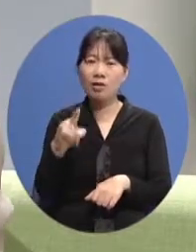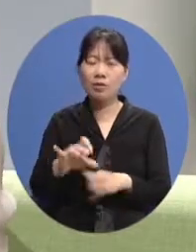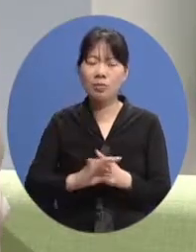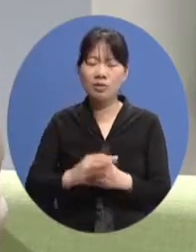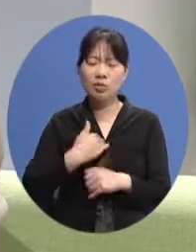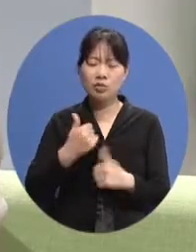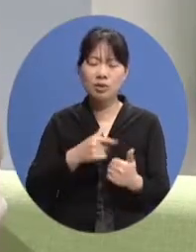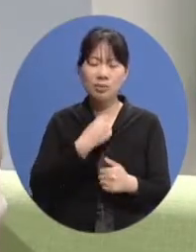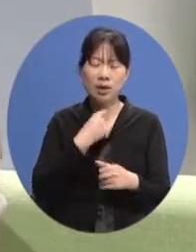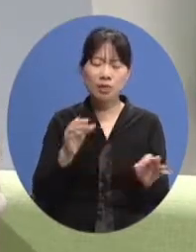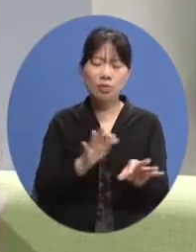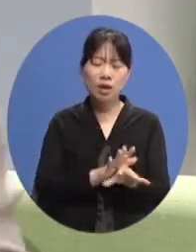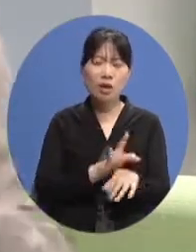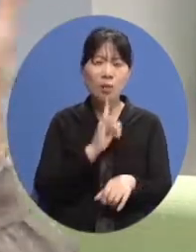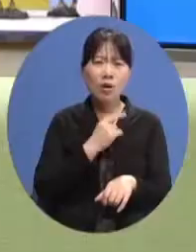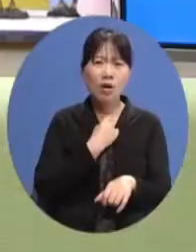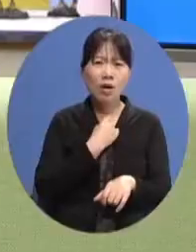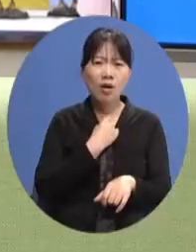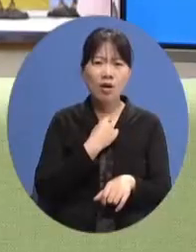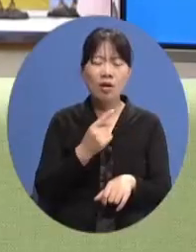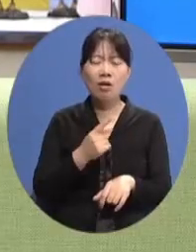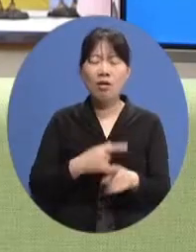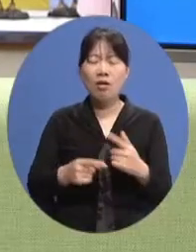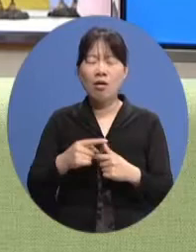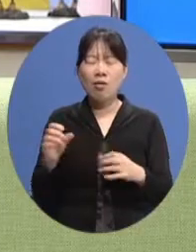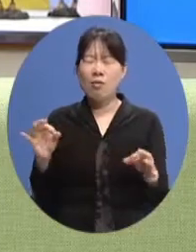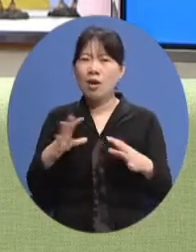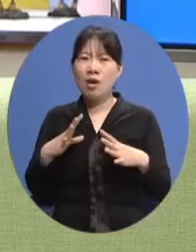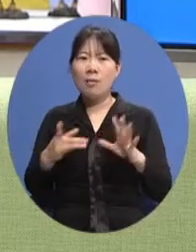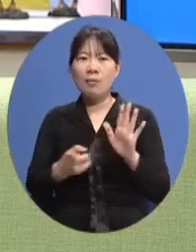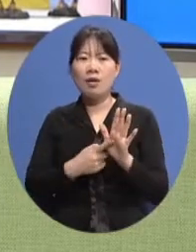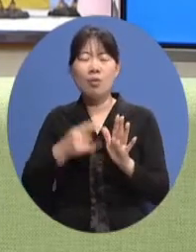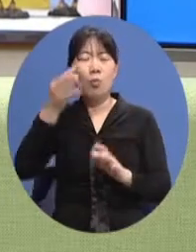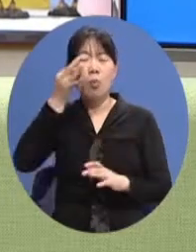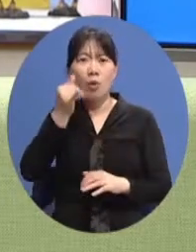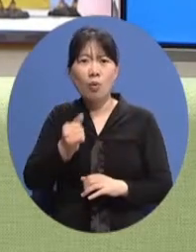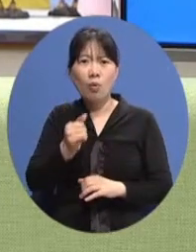죽고 싶어. 없어져 버릴래 이러면 엄마가 더 화들짝 놀래가지고 반응을